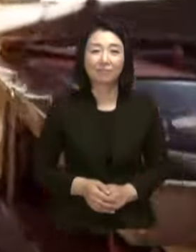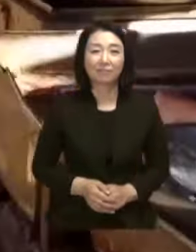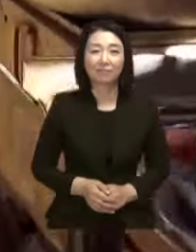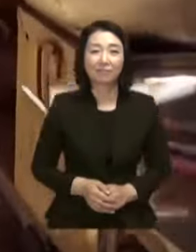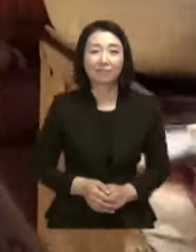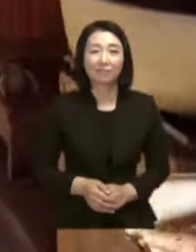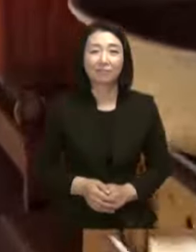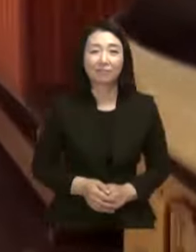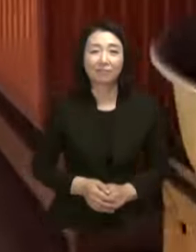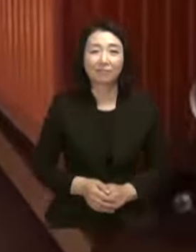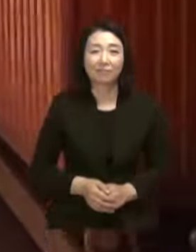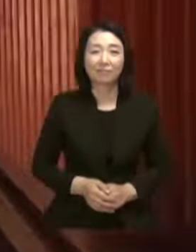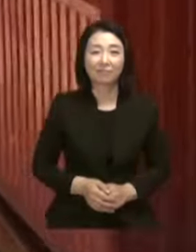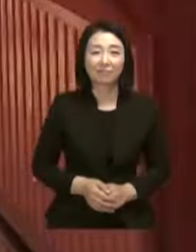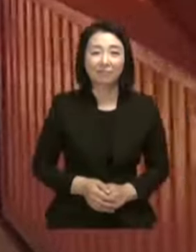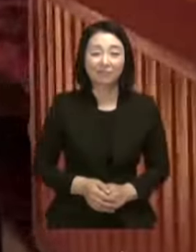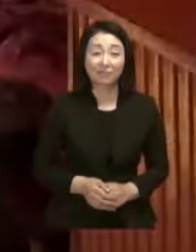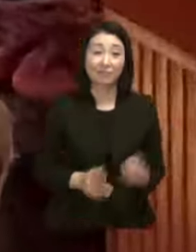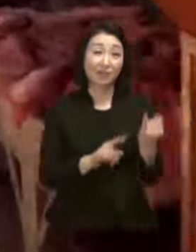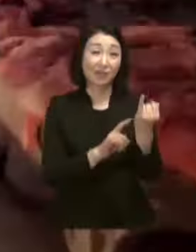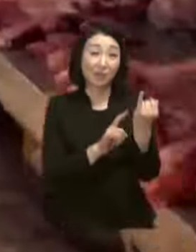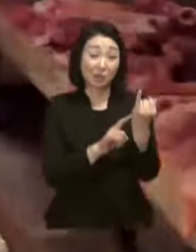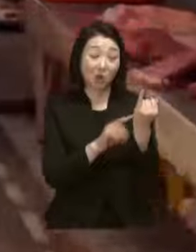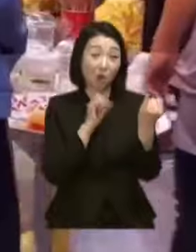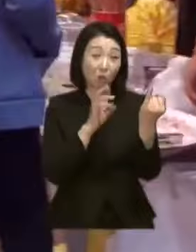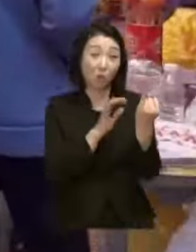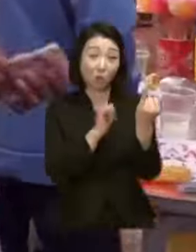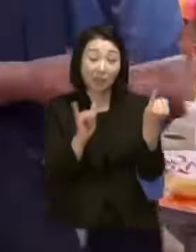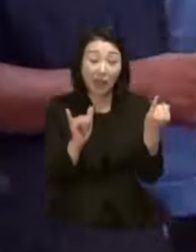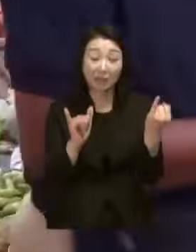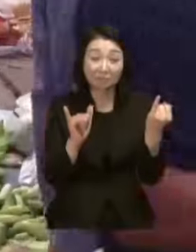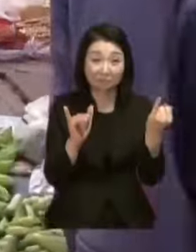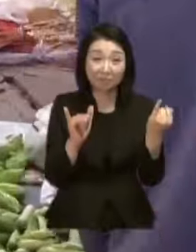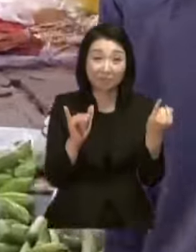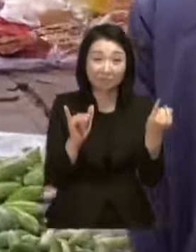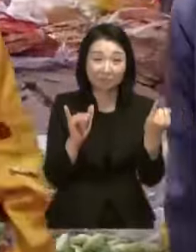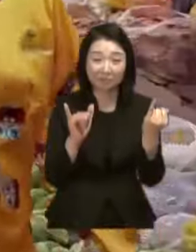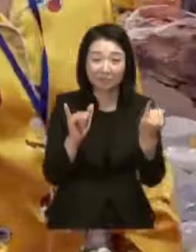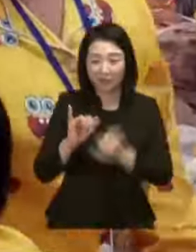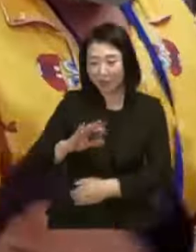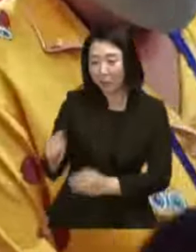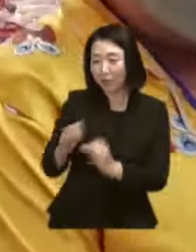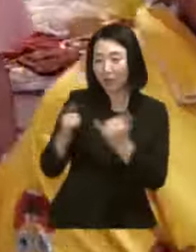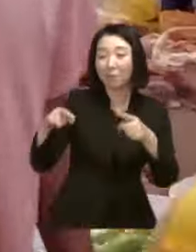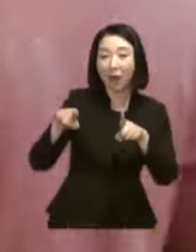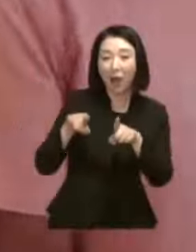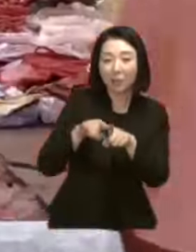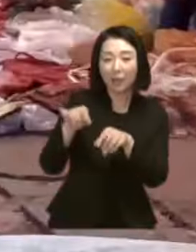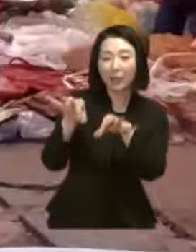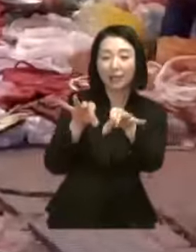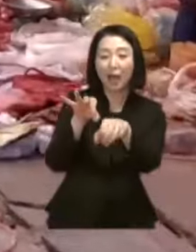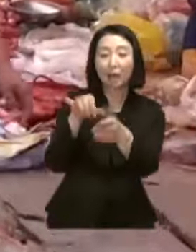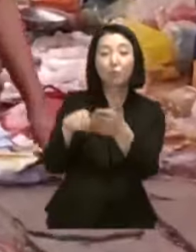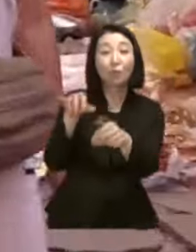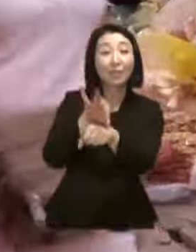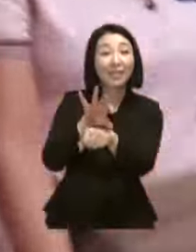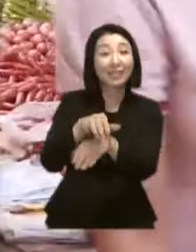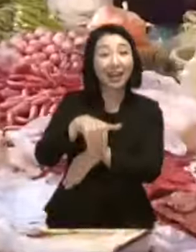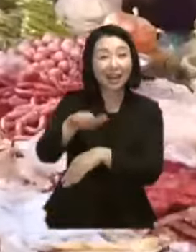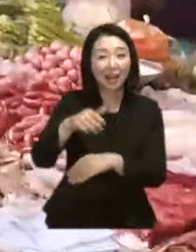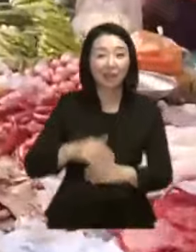그 시간 이미경 선교사가 현지인 지체들과 장을 보러 나왔다. 이미경 선교사는